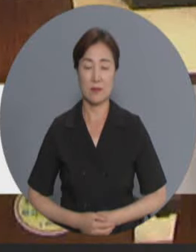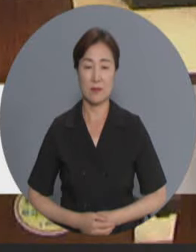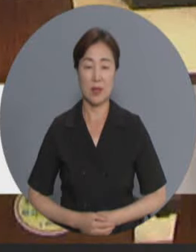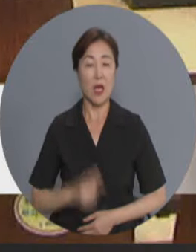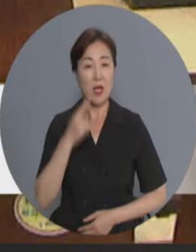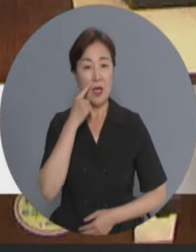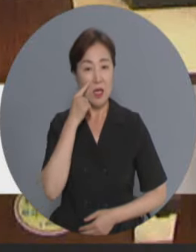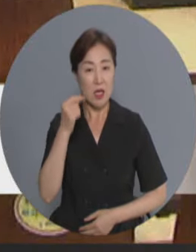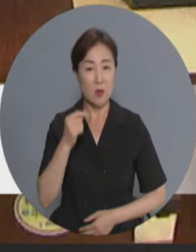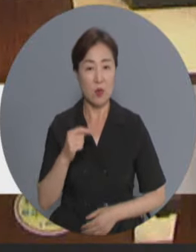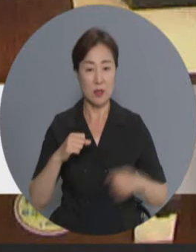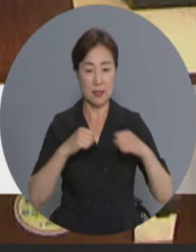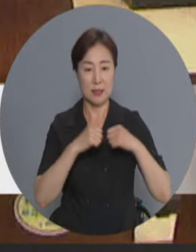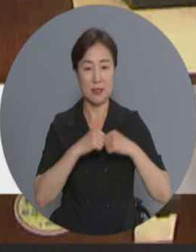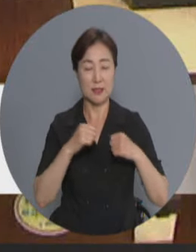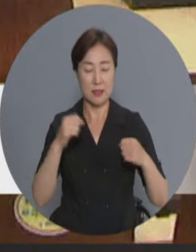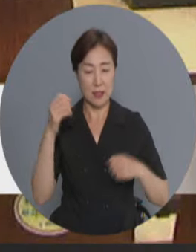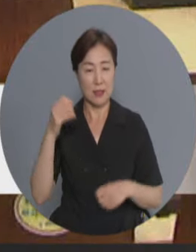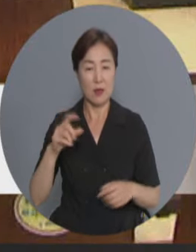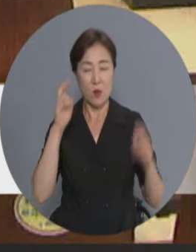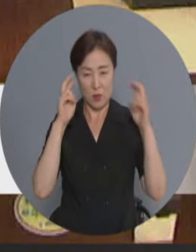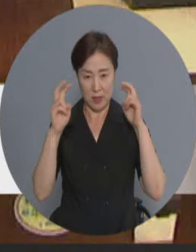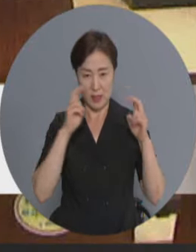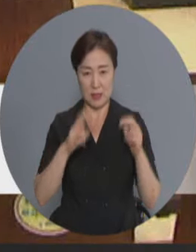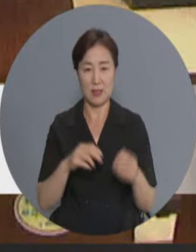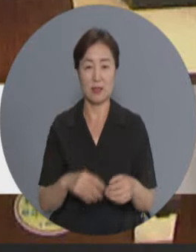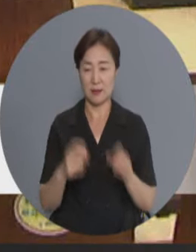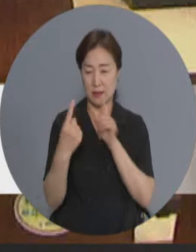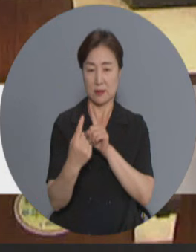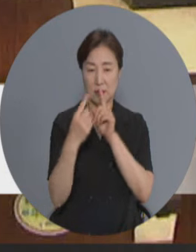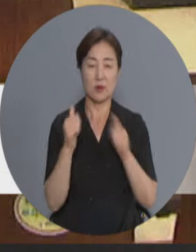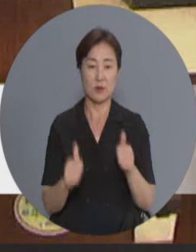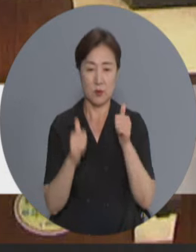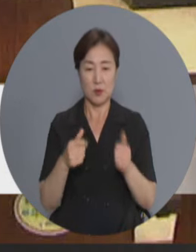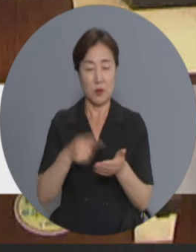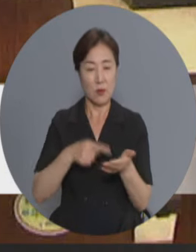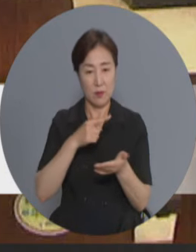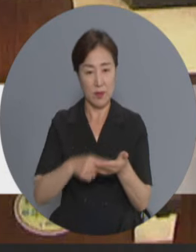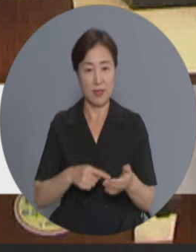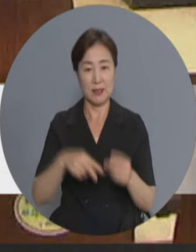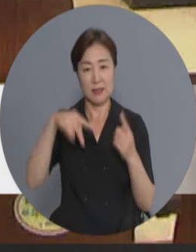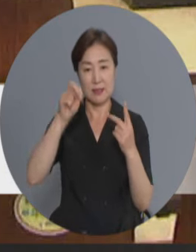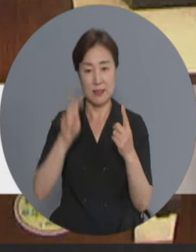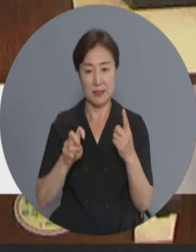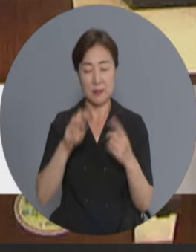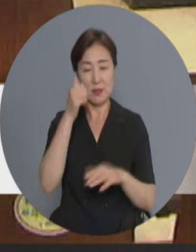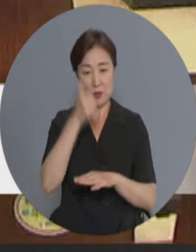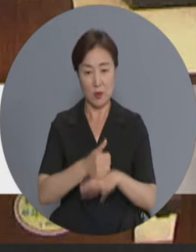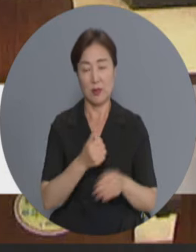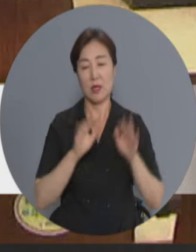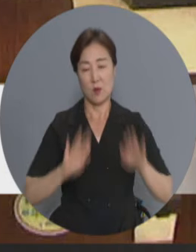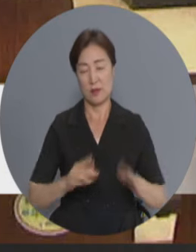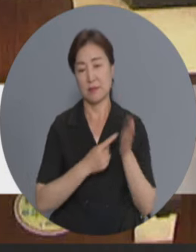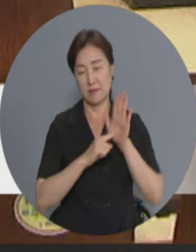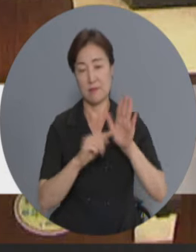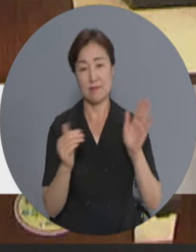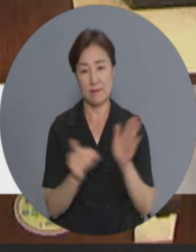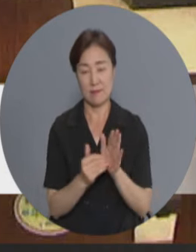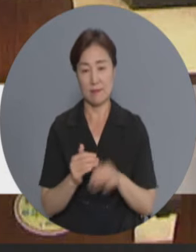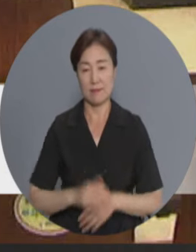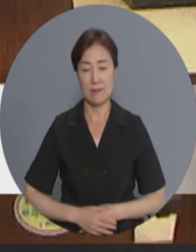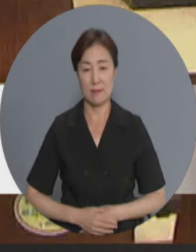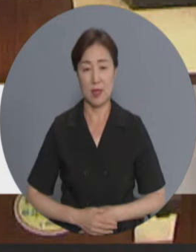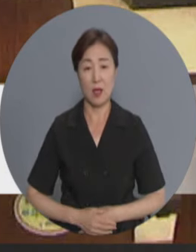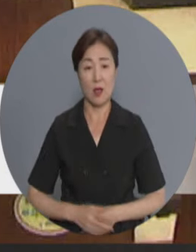일본 전범 기업을 상대로 강제 동원 피해자 유족들이 낸 손해배상 소송 1심 결과가 오늘 나왔습니다.